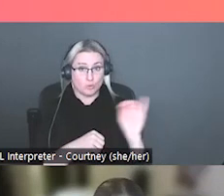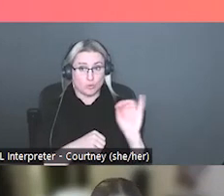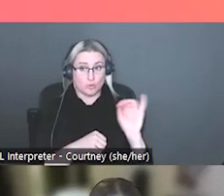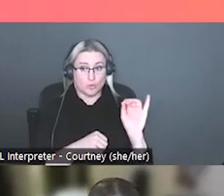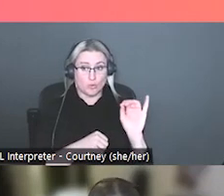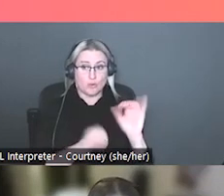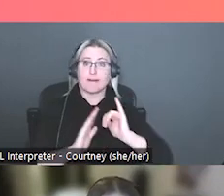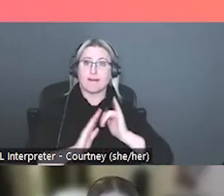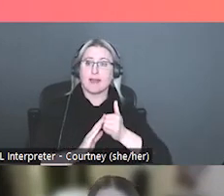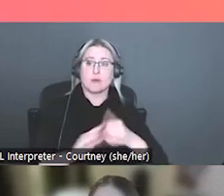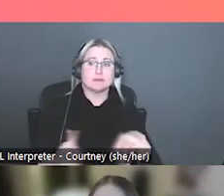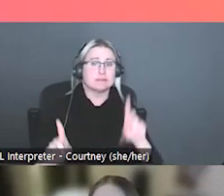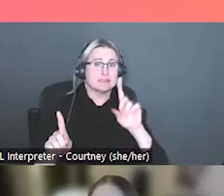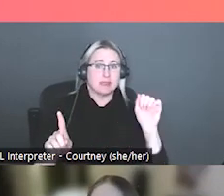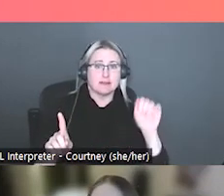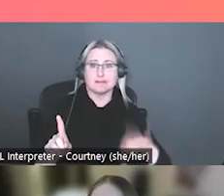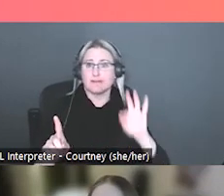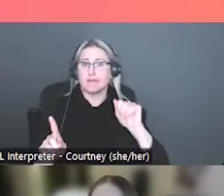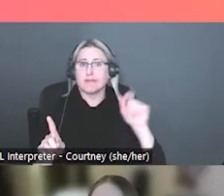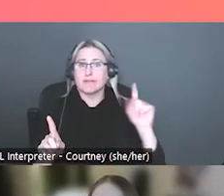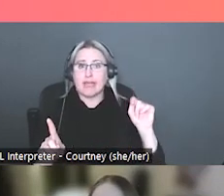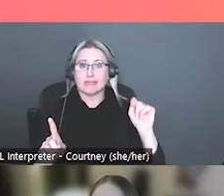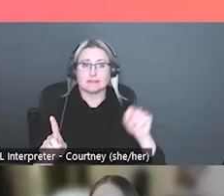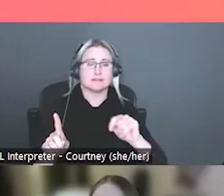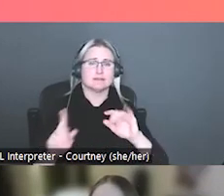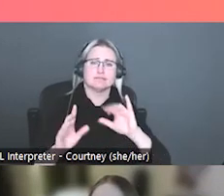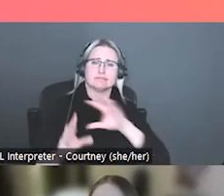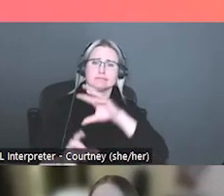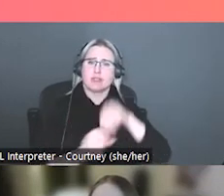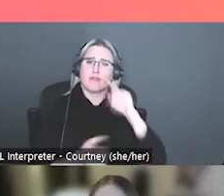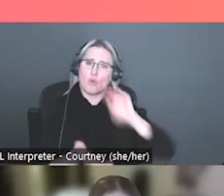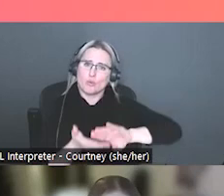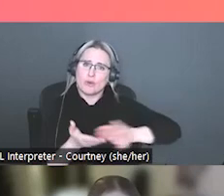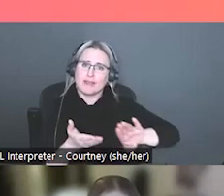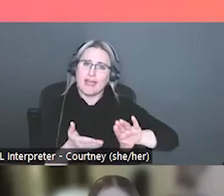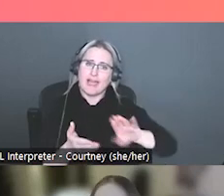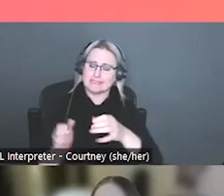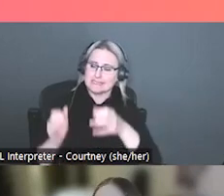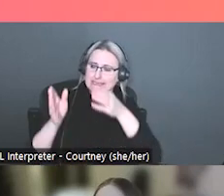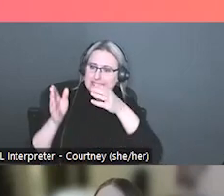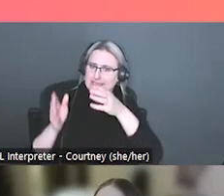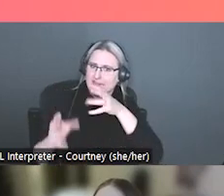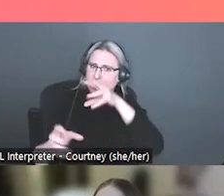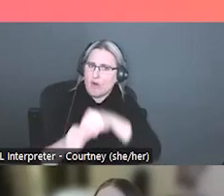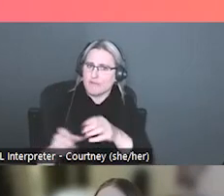aussi une façon de centrer le handicap, la corpulence